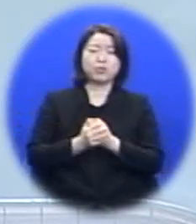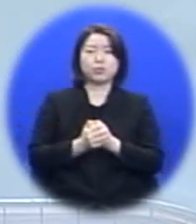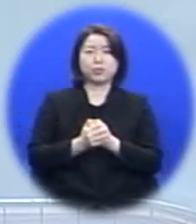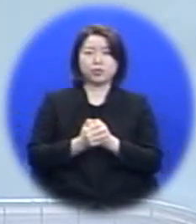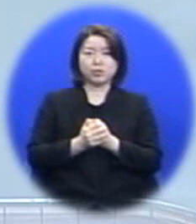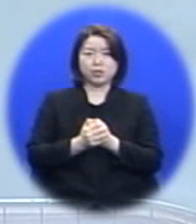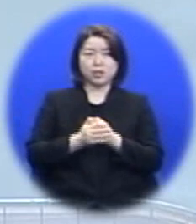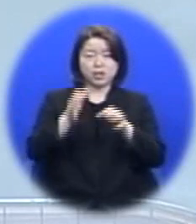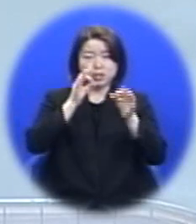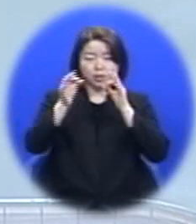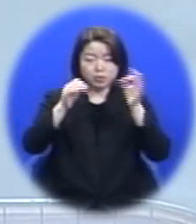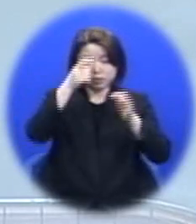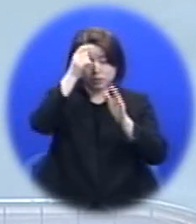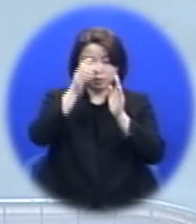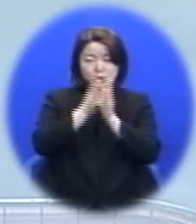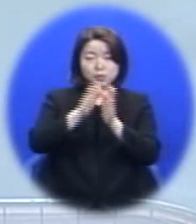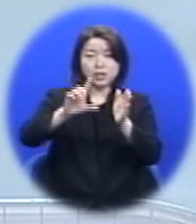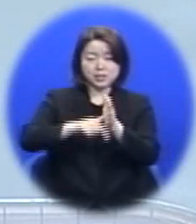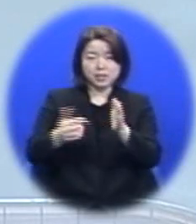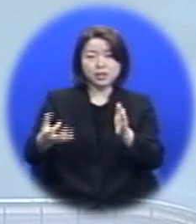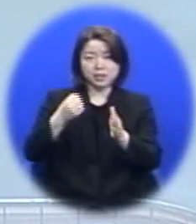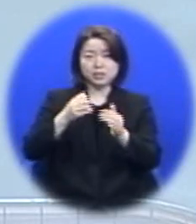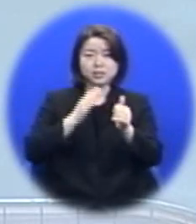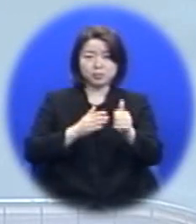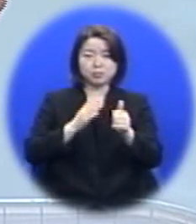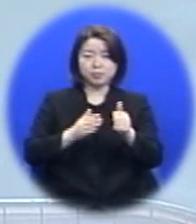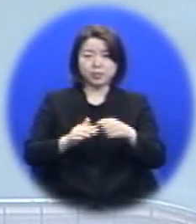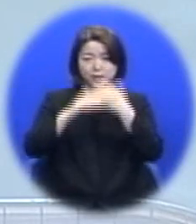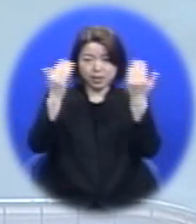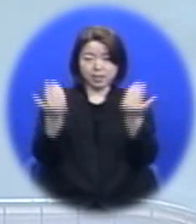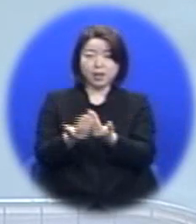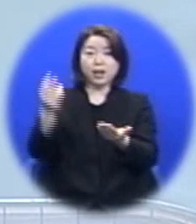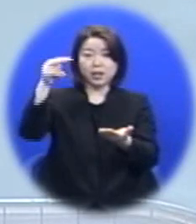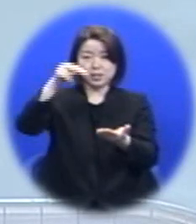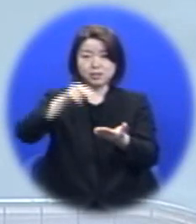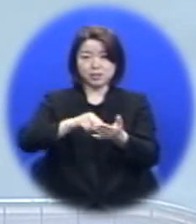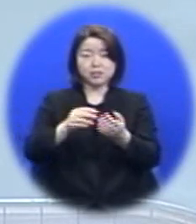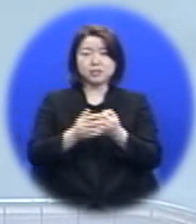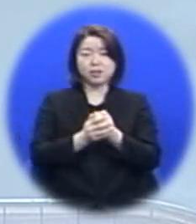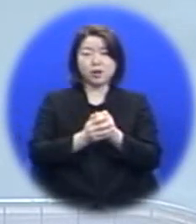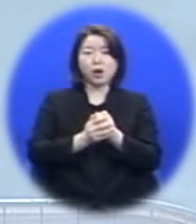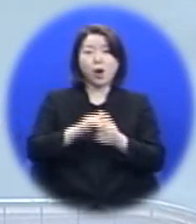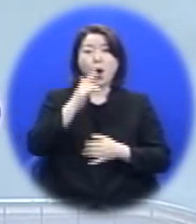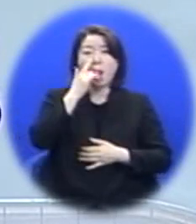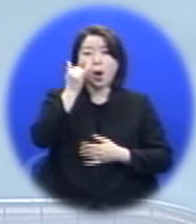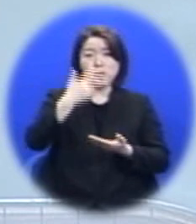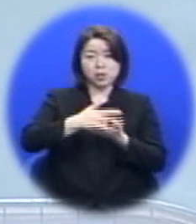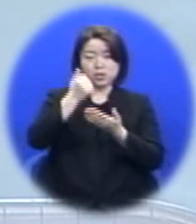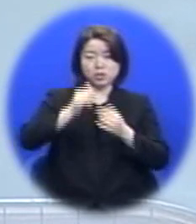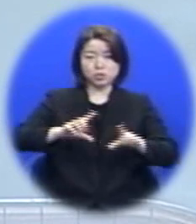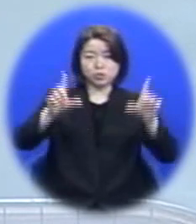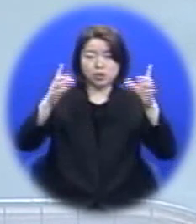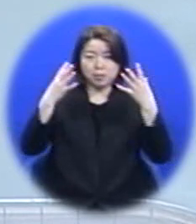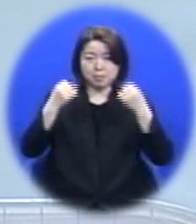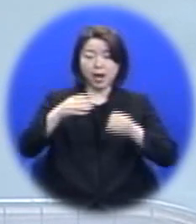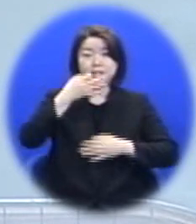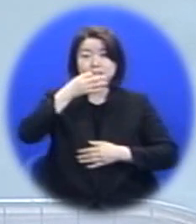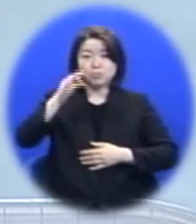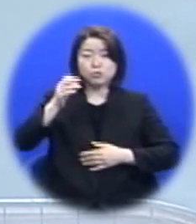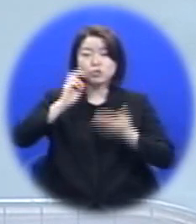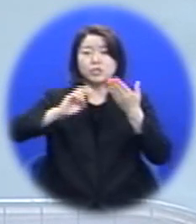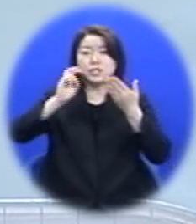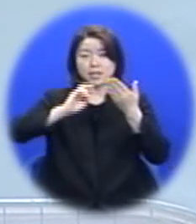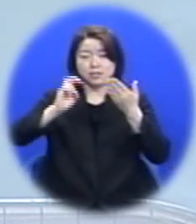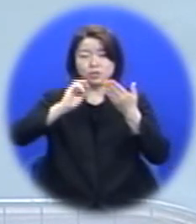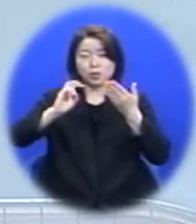그리고 통성으로 우리 기도하는 시간을 가졌으면 좋겠습니다. 우리 다 일어나셔서 어버이 주일에 늘 많이 부르던